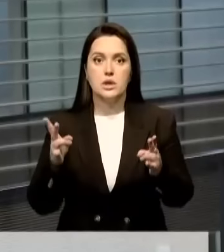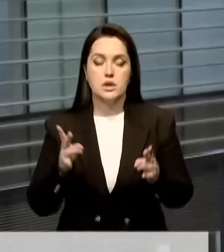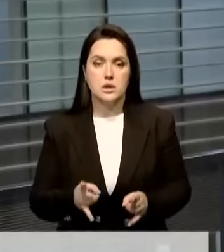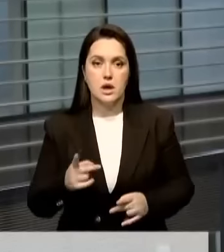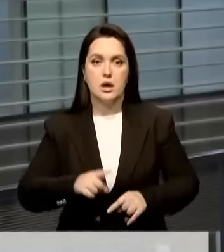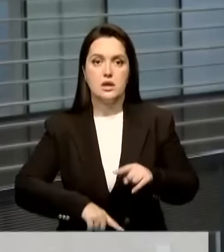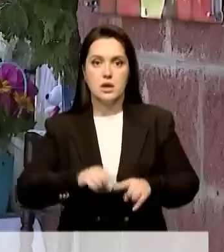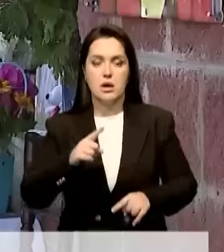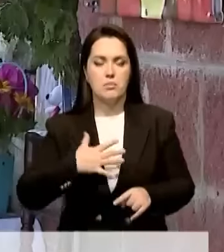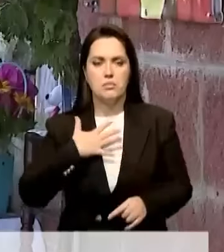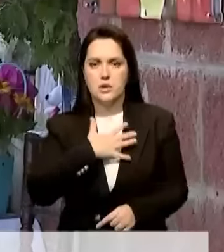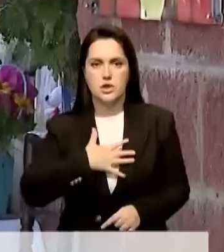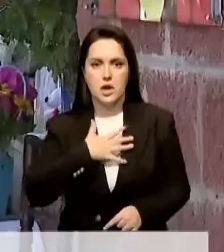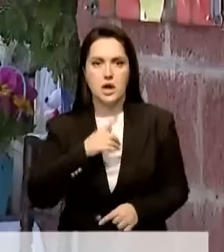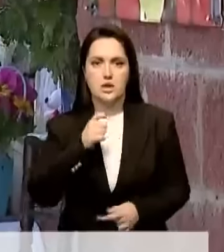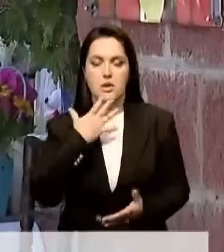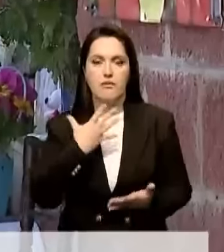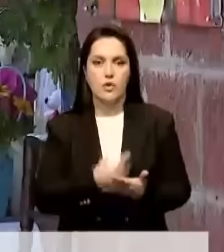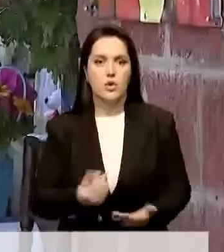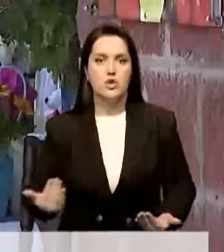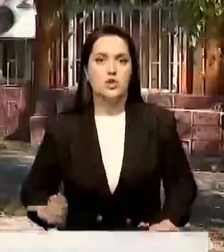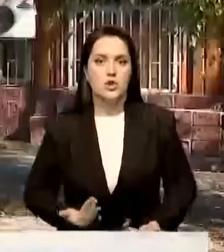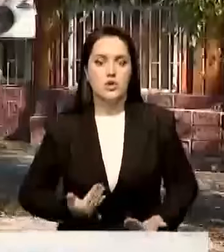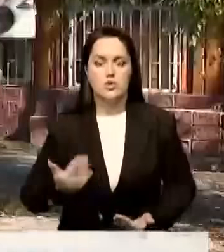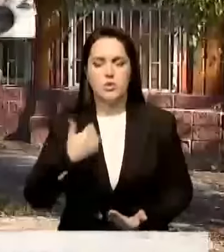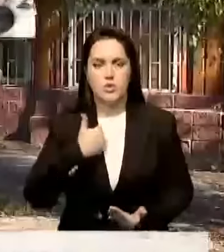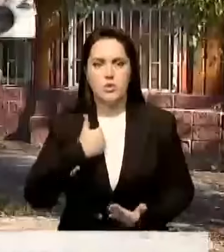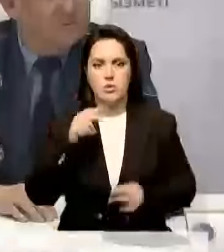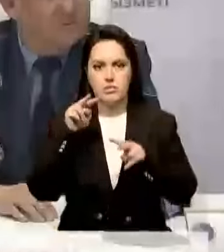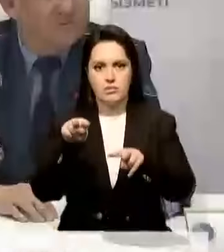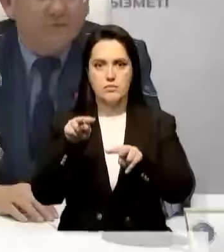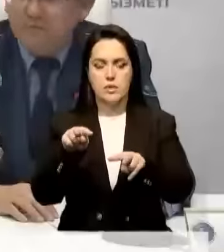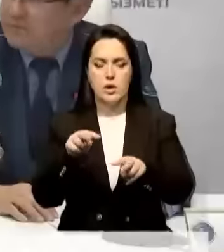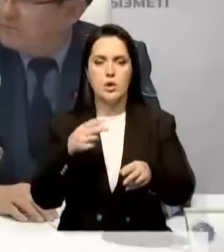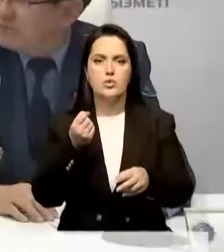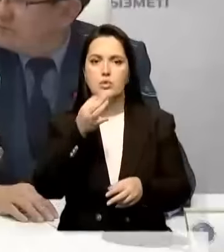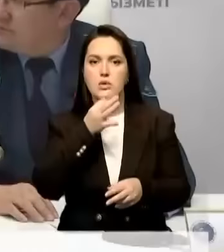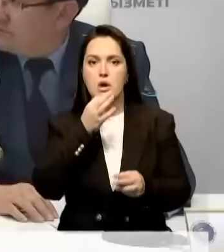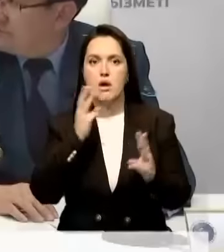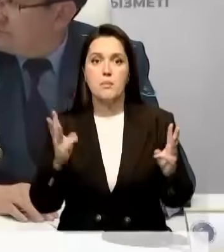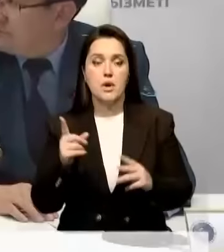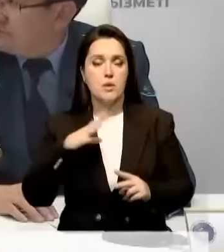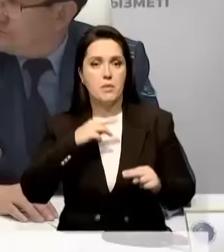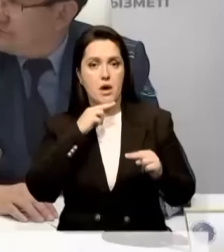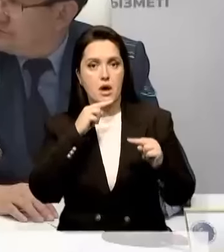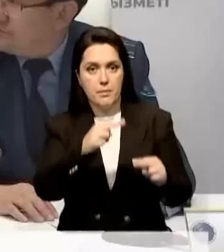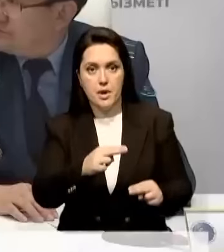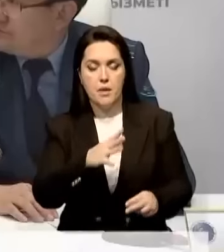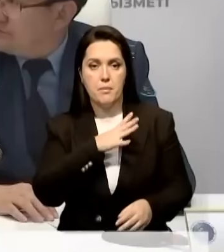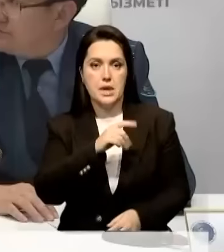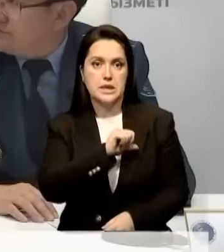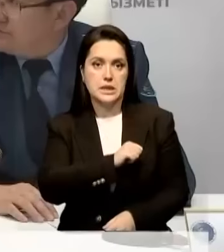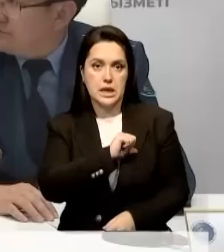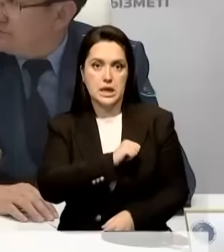Шахзата Булата переживали за свою жизнь и просили об охране еще до пожара. Они обратились к следователю с заявлением,